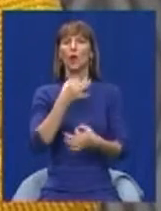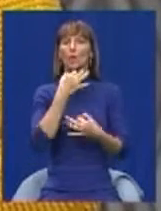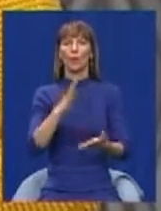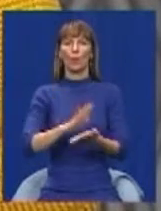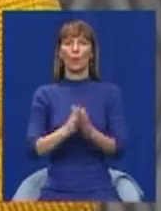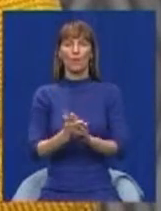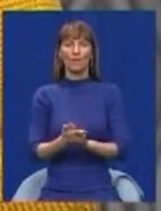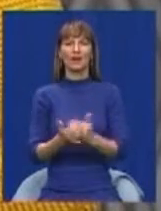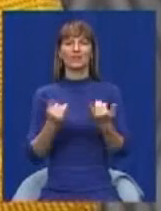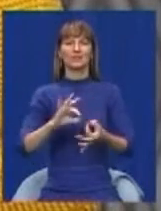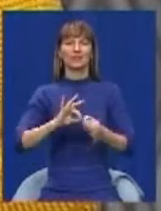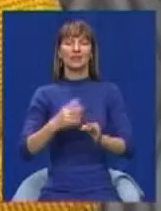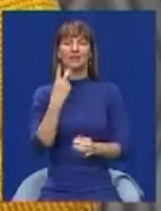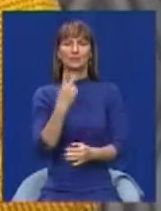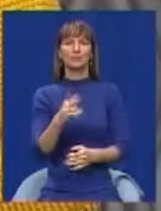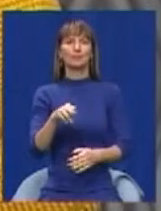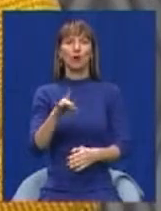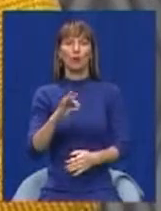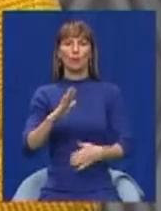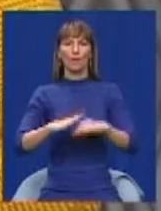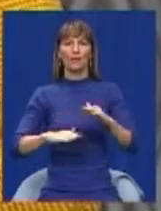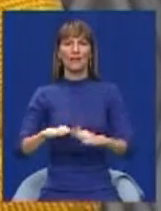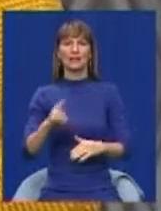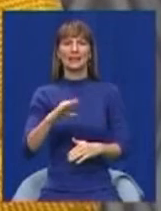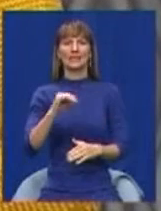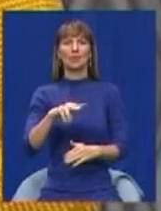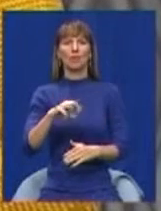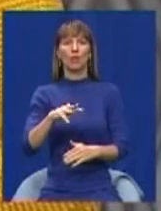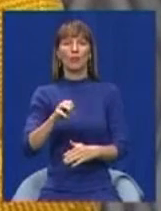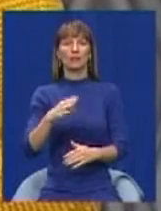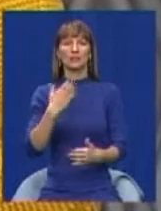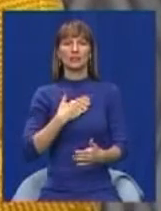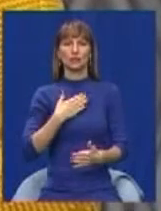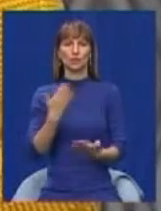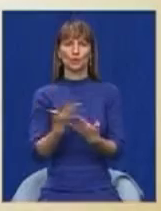зараз давайте трішки детальніше розглянемо про професію дипломата з нашого сюжету.